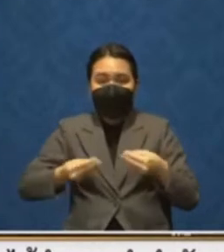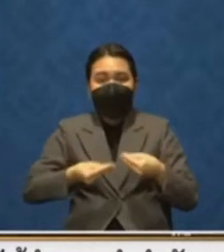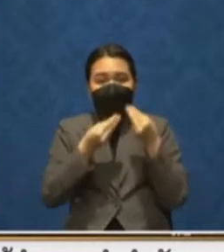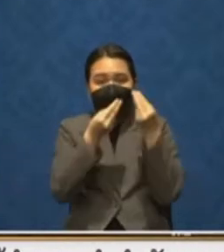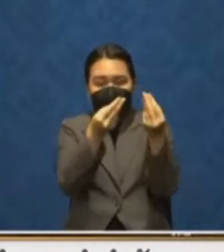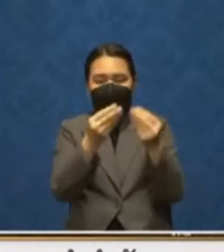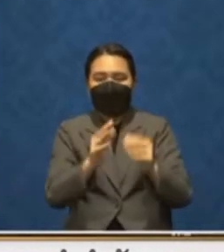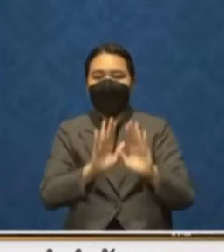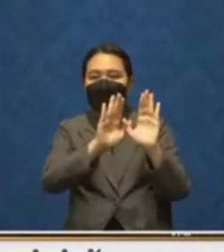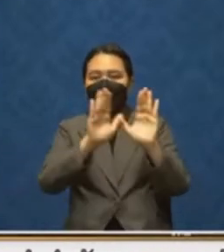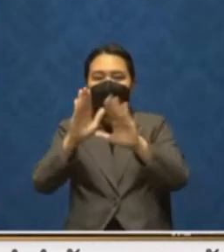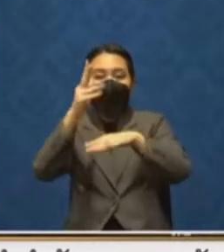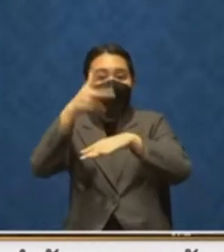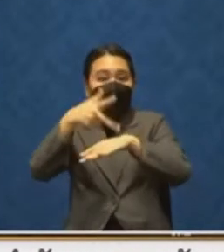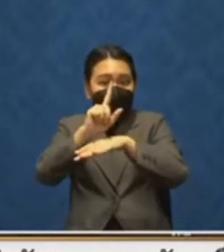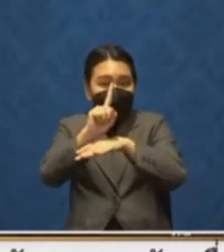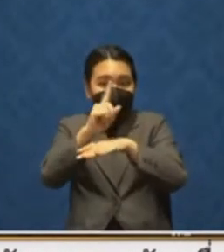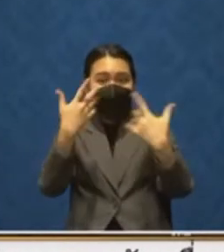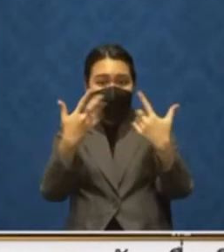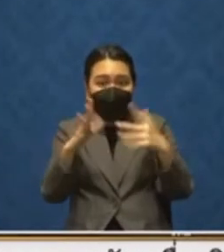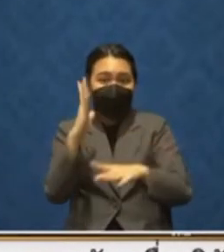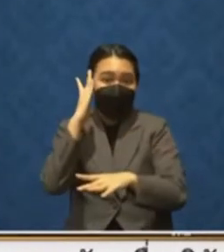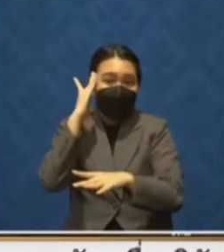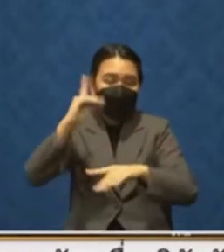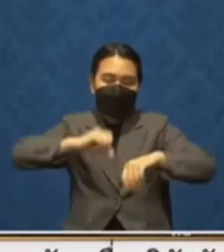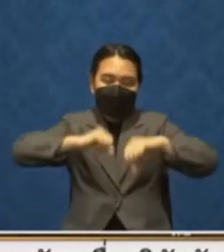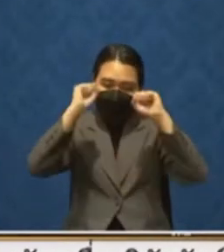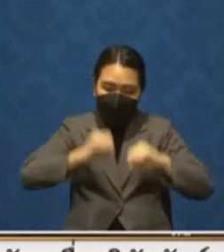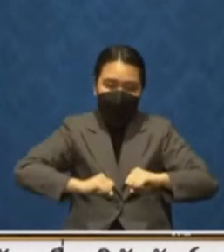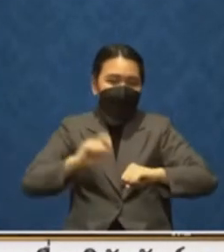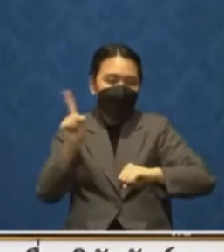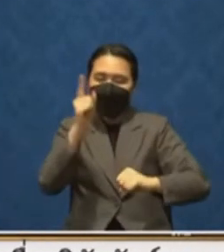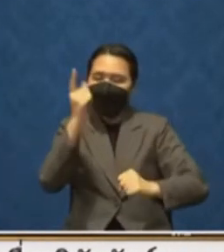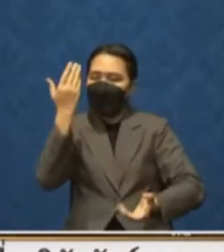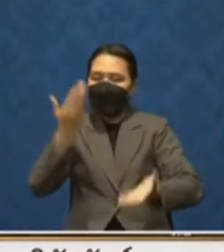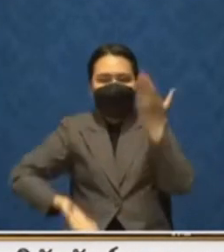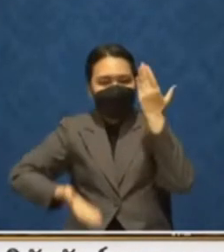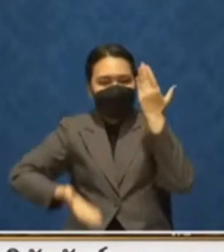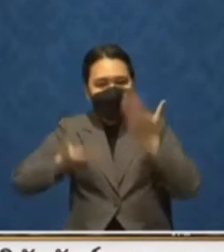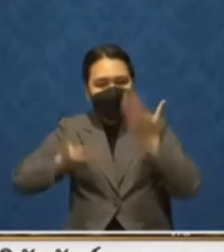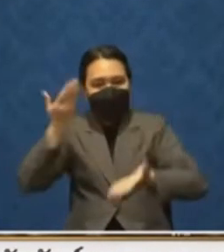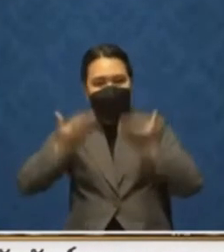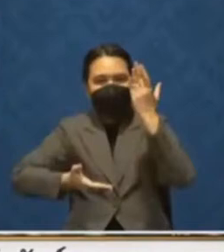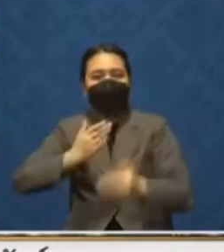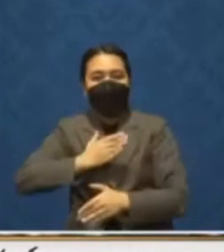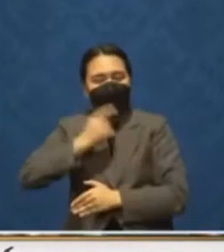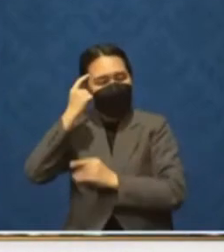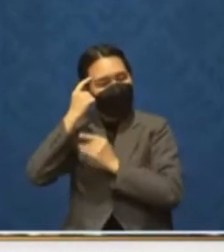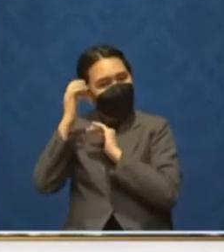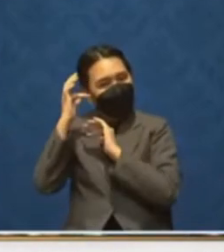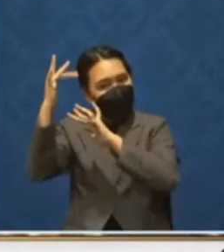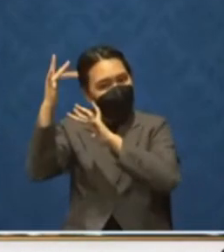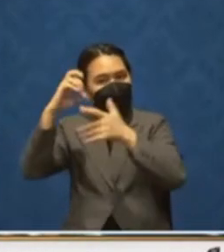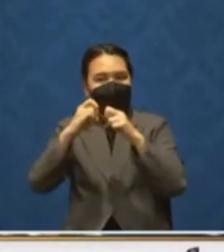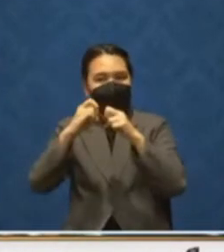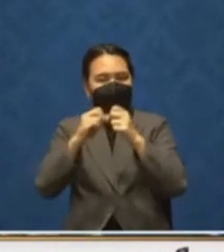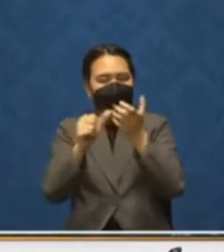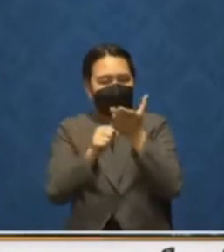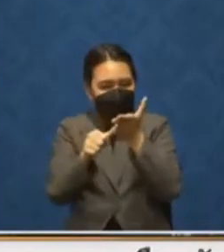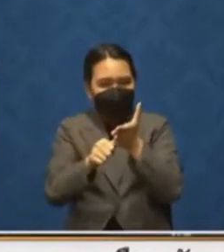สุดท้ายนะครับผลของการลงมติในวันพรุ่งนี้จะเป็นยังไงผมก็หวังว่าเรื่องนี้จะมีการแก้ปัญหาอย่างจริงจังขอบคุณ